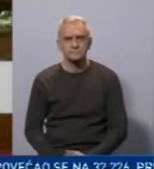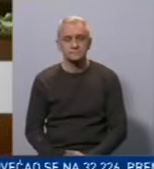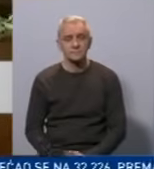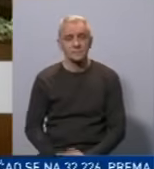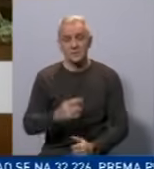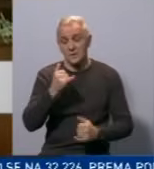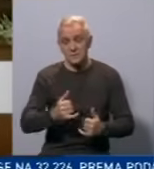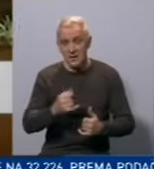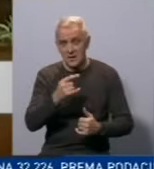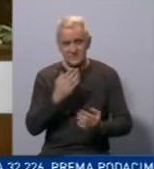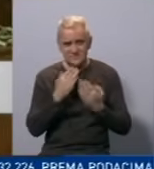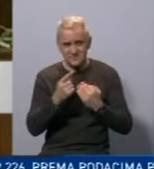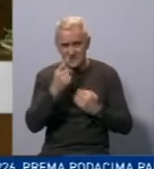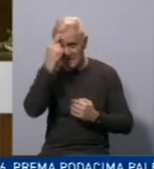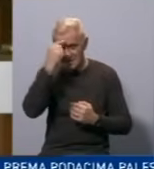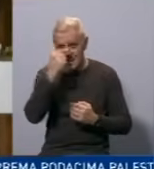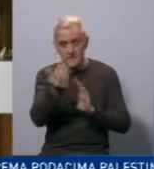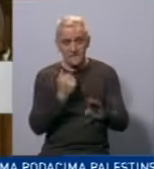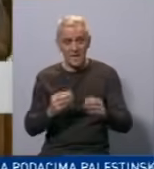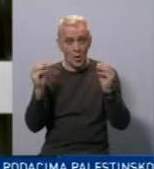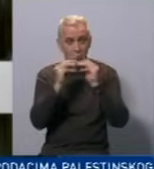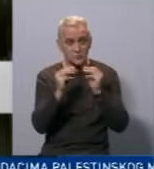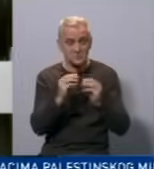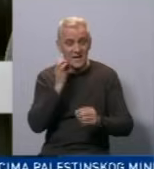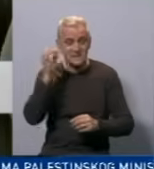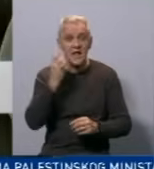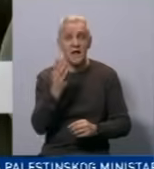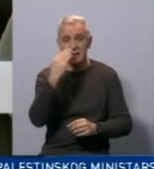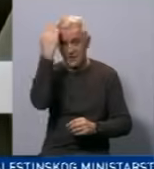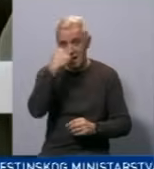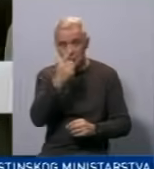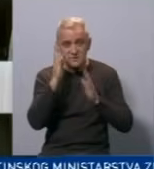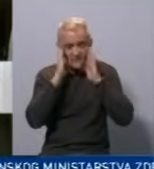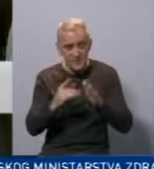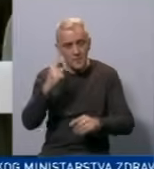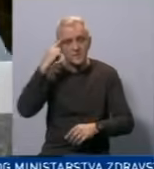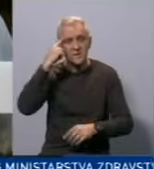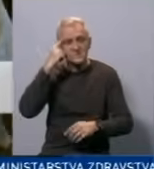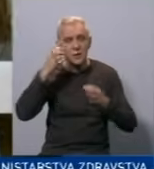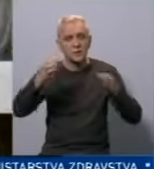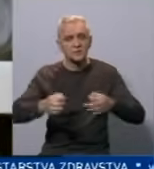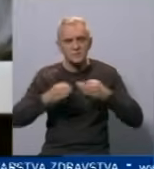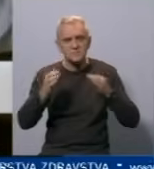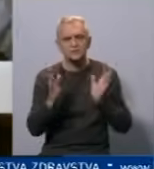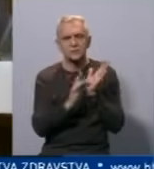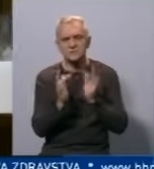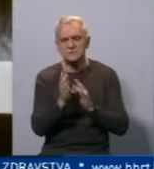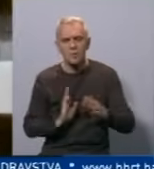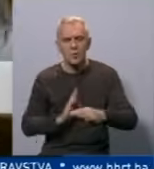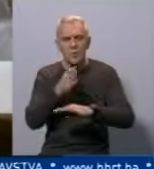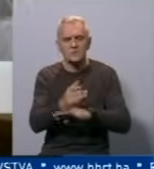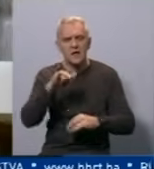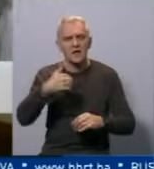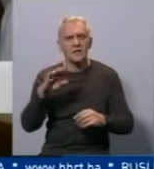Danas je Cvjetnica, nedjelja prije Uskrsa, dana kada se katolički vjernici prisjećaju svečanog Isusova ulaska u